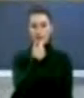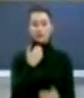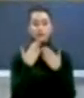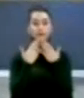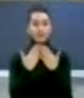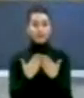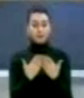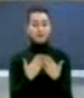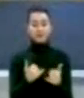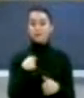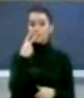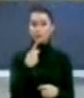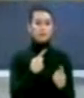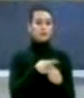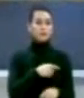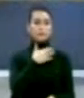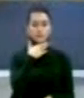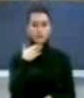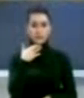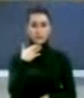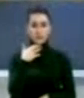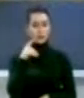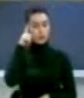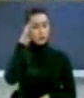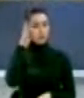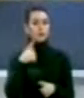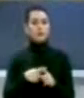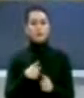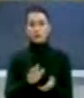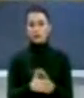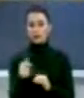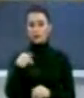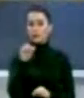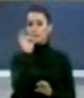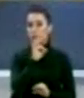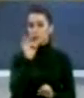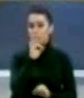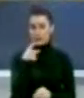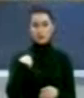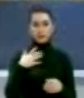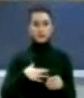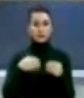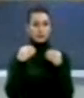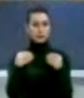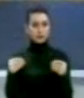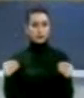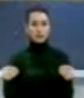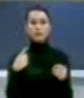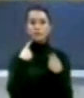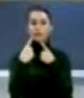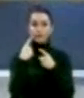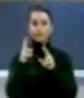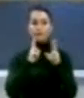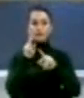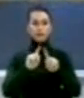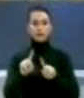Për keqardhjen më të madhe që kryeministri dhe vendi i tij nuk janë sot këtu, tash këtu që ta dëgjojnë debatin,